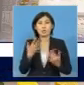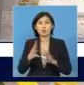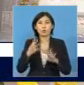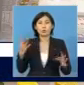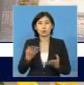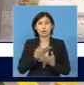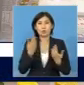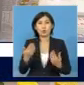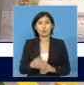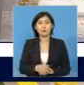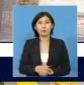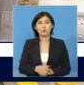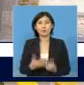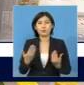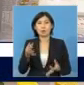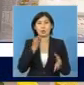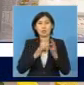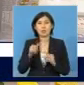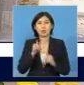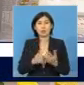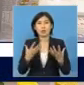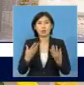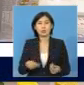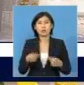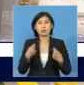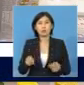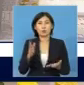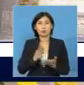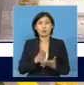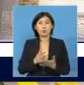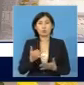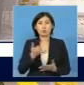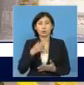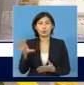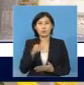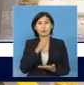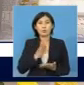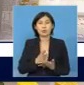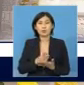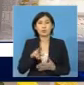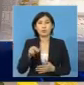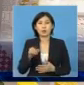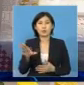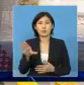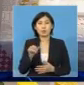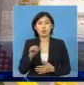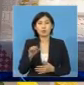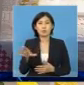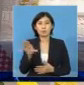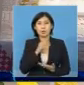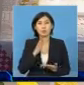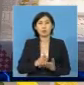очередтер ондай жоқ. Қазір дәрілер күнде-күнде түсіватыр, наличие бәрі бар бізде. Парацетамол, аспирин, антибиотиктер бәрі келіватыр